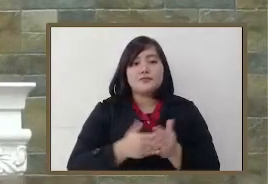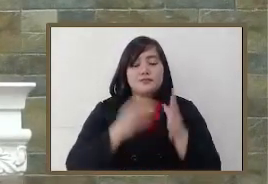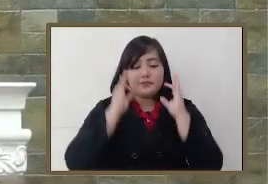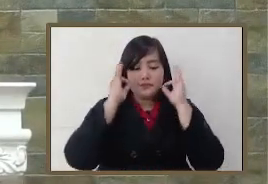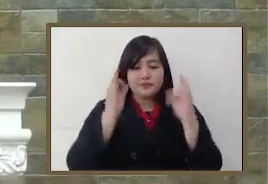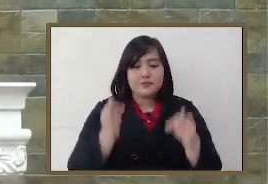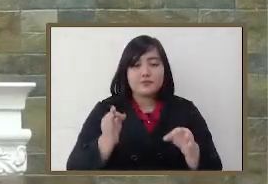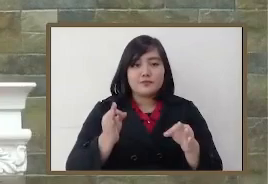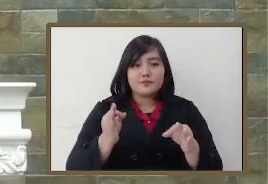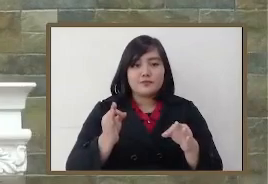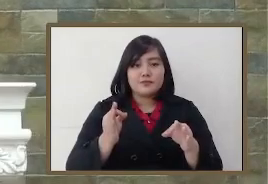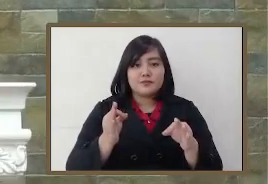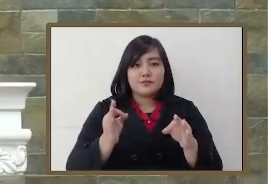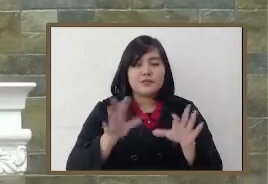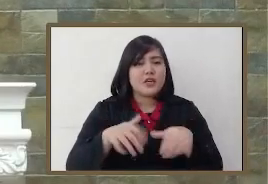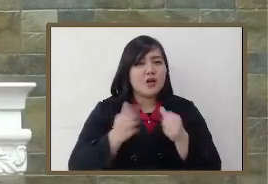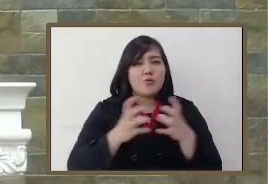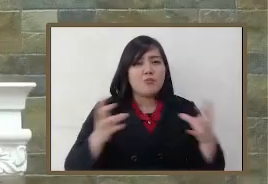Gaano mo nakakilala ang Diyos?